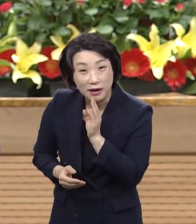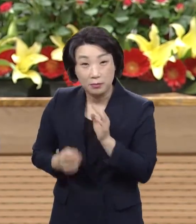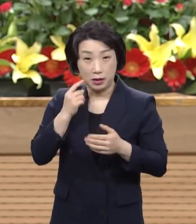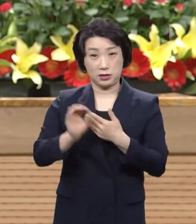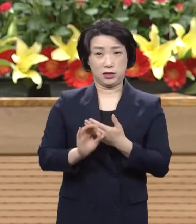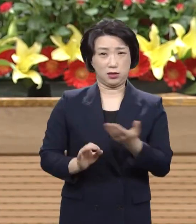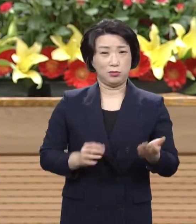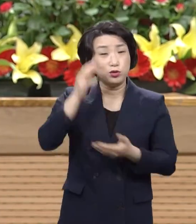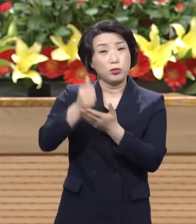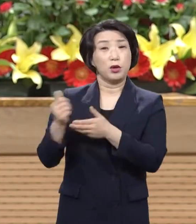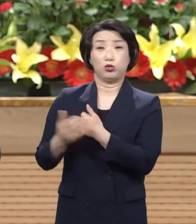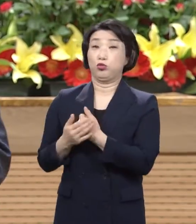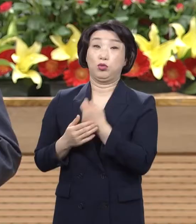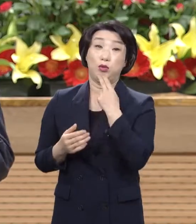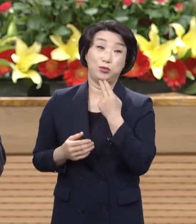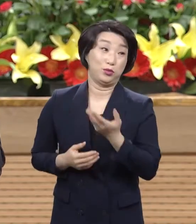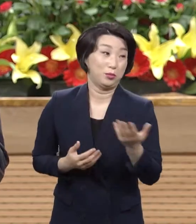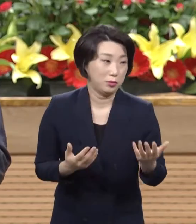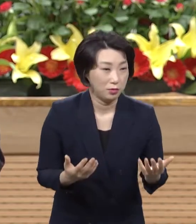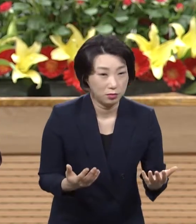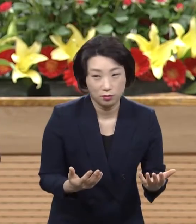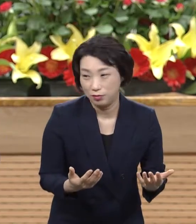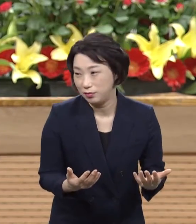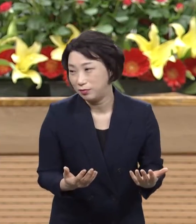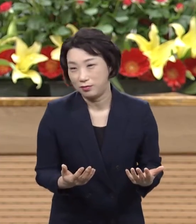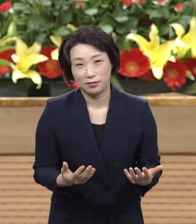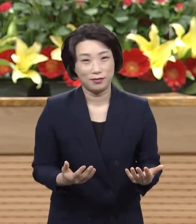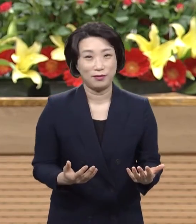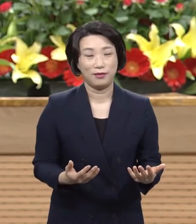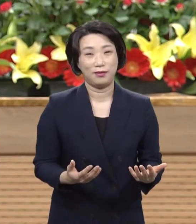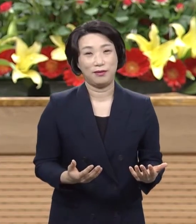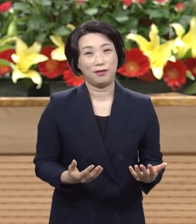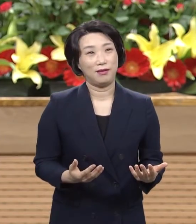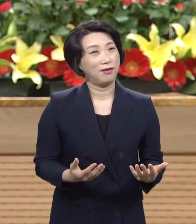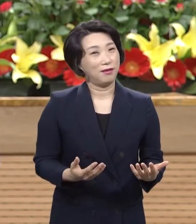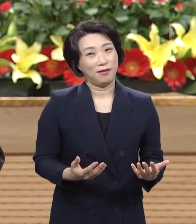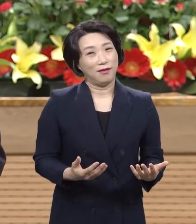만약에 성령의 역사가 없다면 어떻게 될까요?